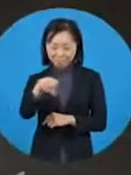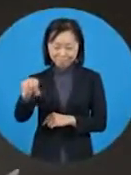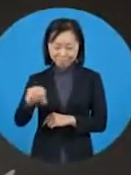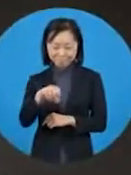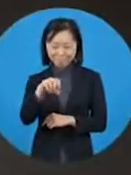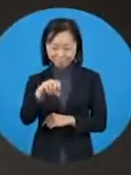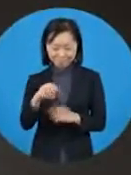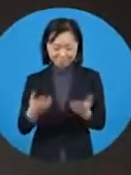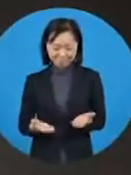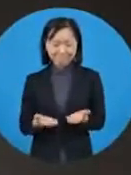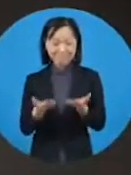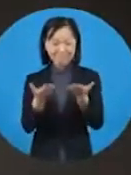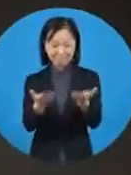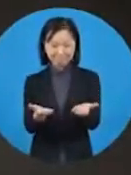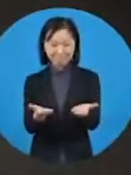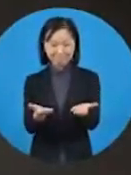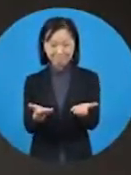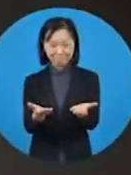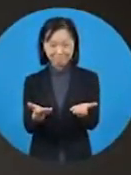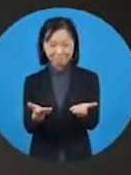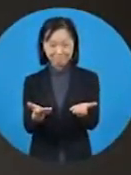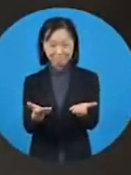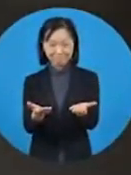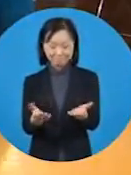特製タレをかけて出来上がり。